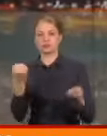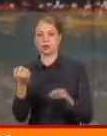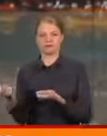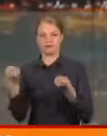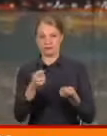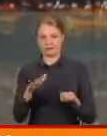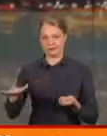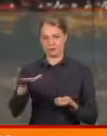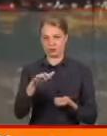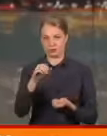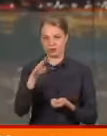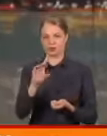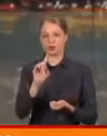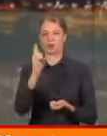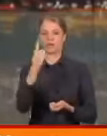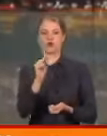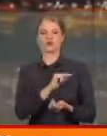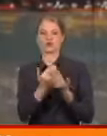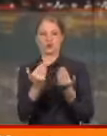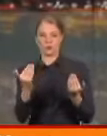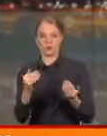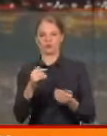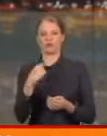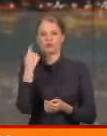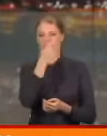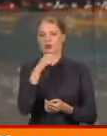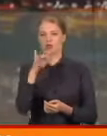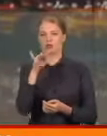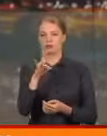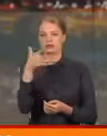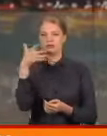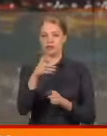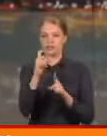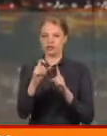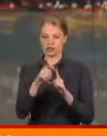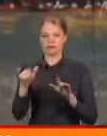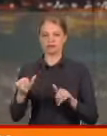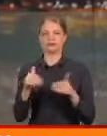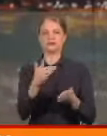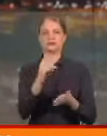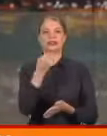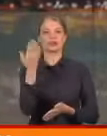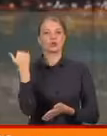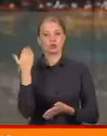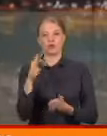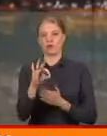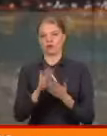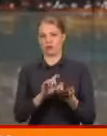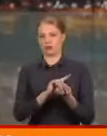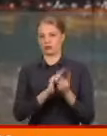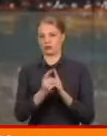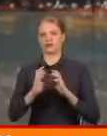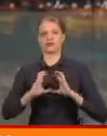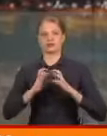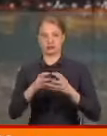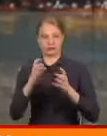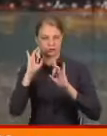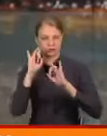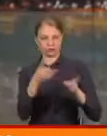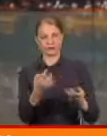зони АТО. Першу роботу з циклу «Портрет Путіна» з 5 тисяч гільз вони представили рік тому, і вона одразу стала світовою